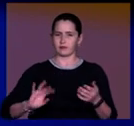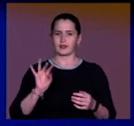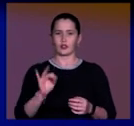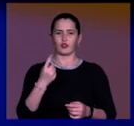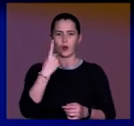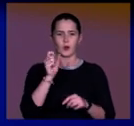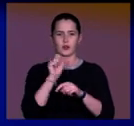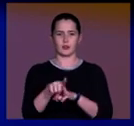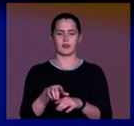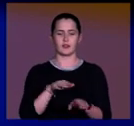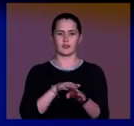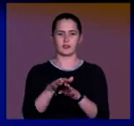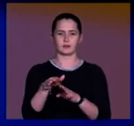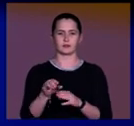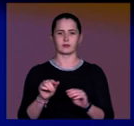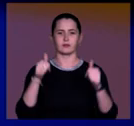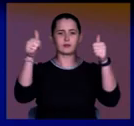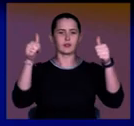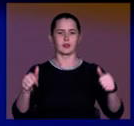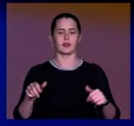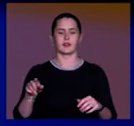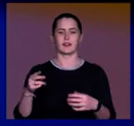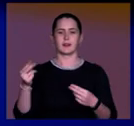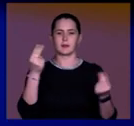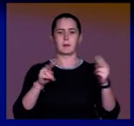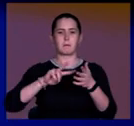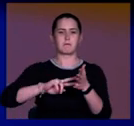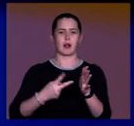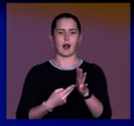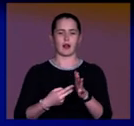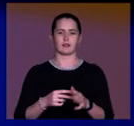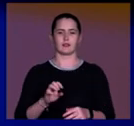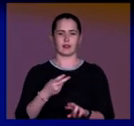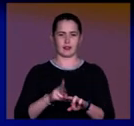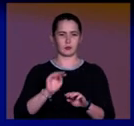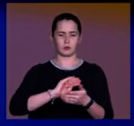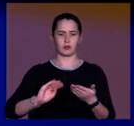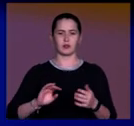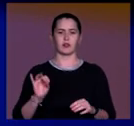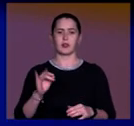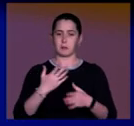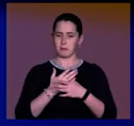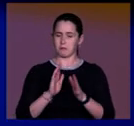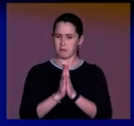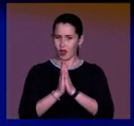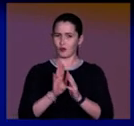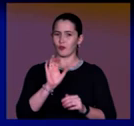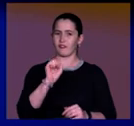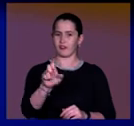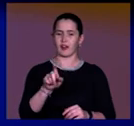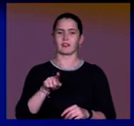задание составьте как картинный план к этому тексту и попрошу вас этот картинный план